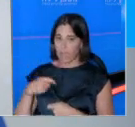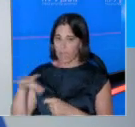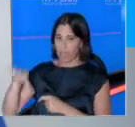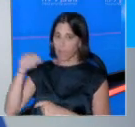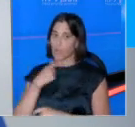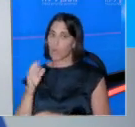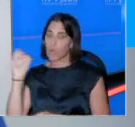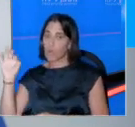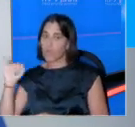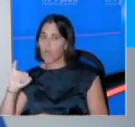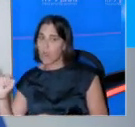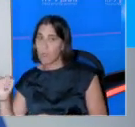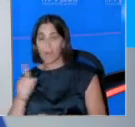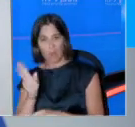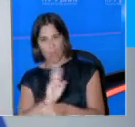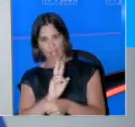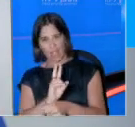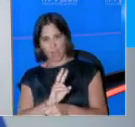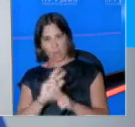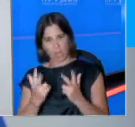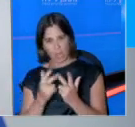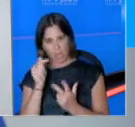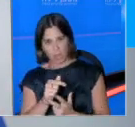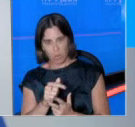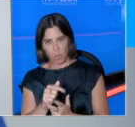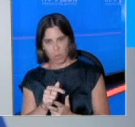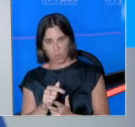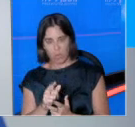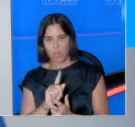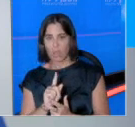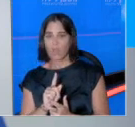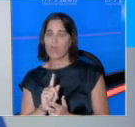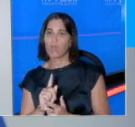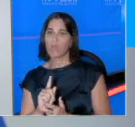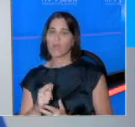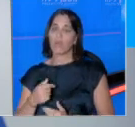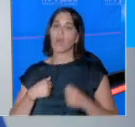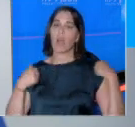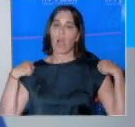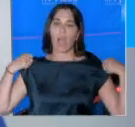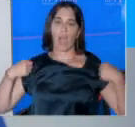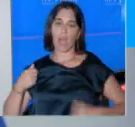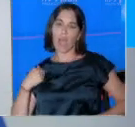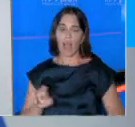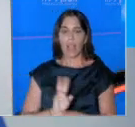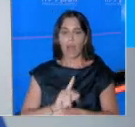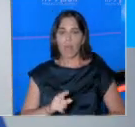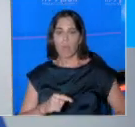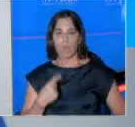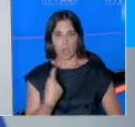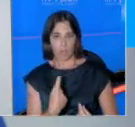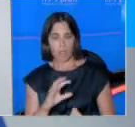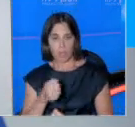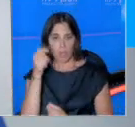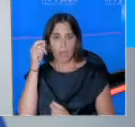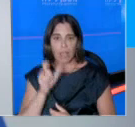הימין. אל תרמו את הציבור שבחר בכם, ולא פחות מזה, אל תרמו את עצמכם. אם אתה